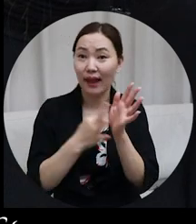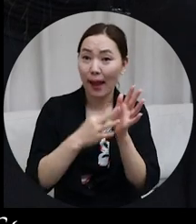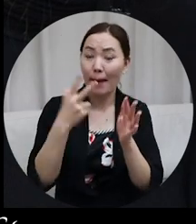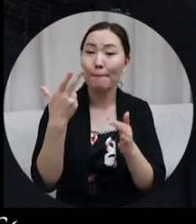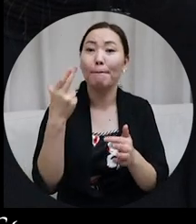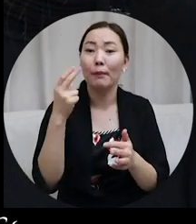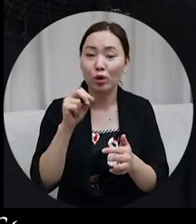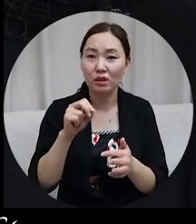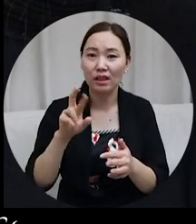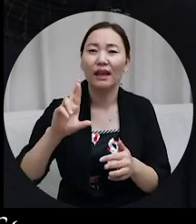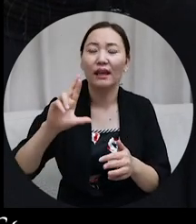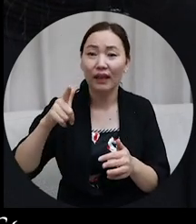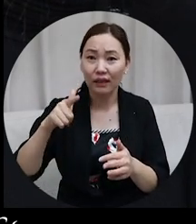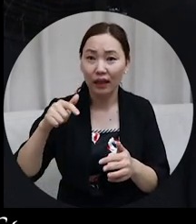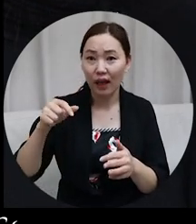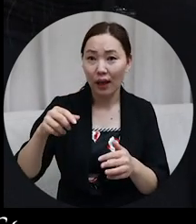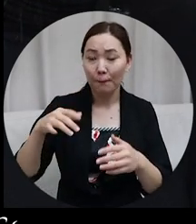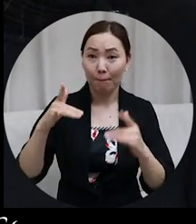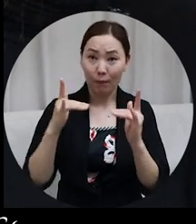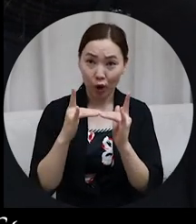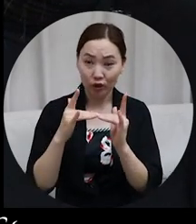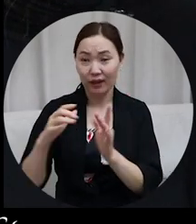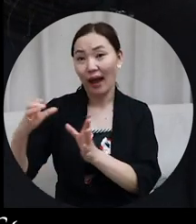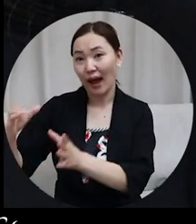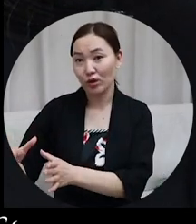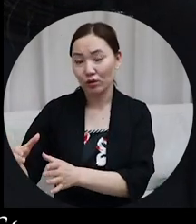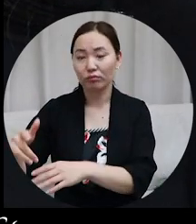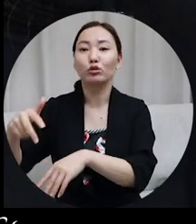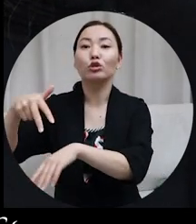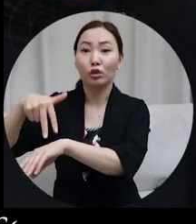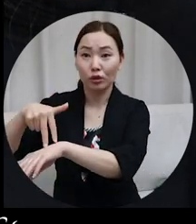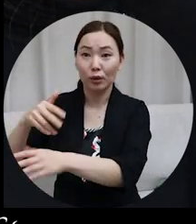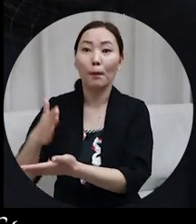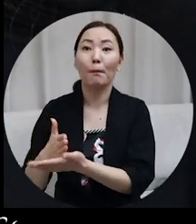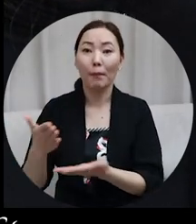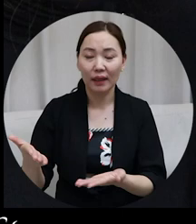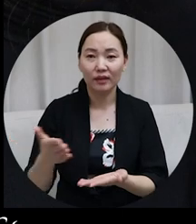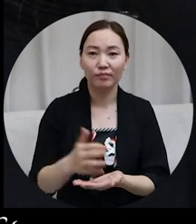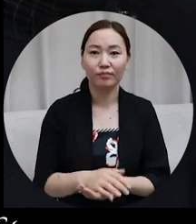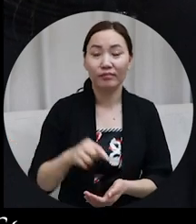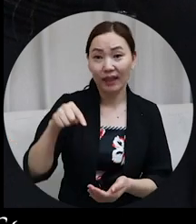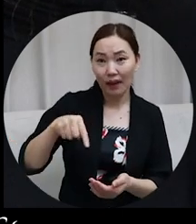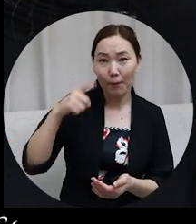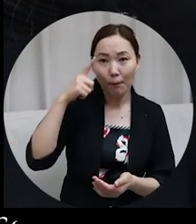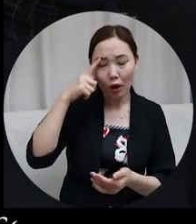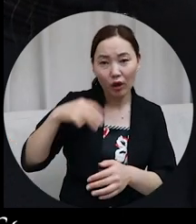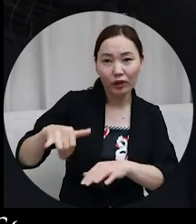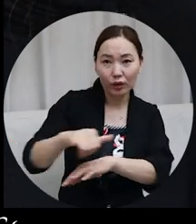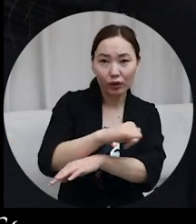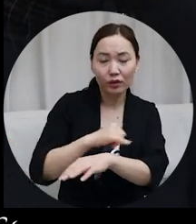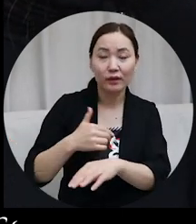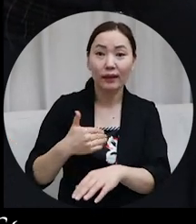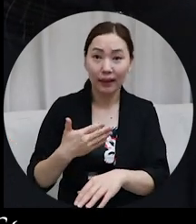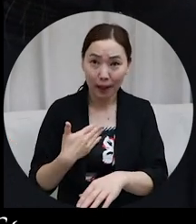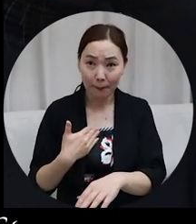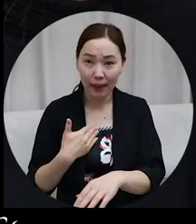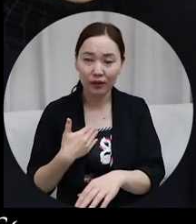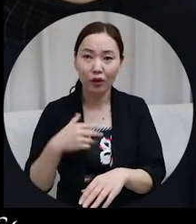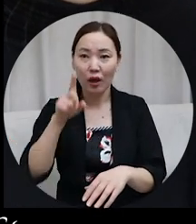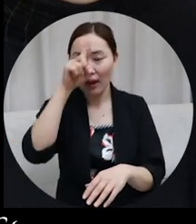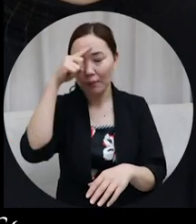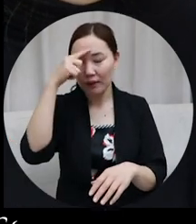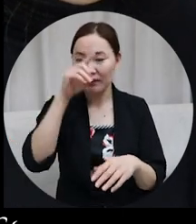намайг сахидаг байхдаа нөгөө ор энэ төр байдгүй сахиуруудад ч яг сандал дээр ч юм миний орны хөлд ч юм уу үнтгэсэн тэнд ч бүр ингээ юу